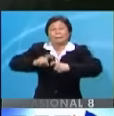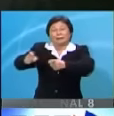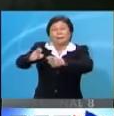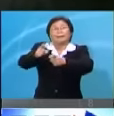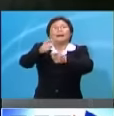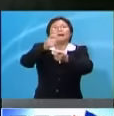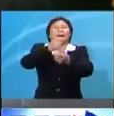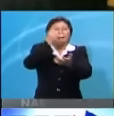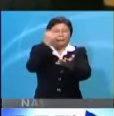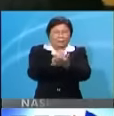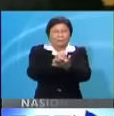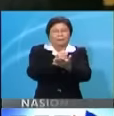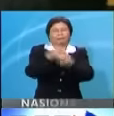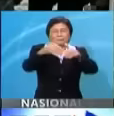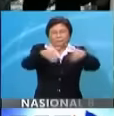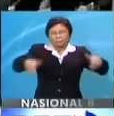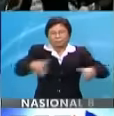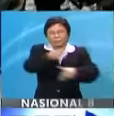dan lapangan terbang.